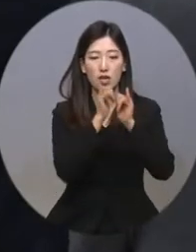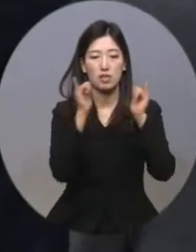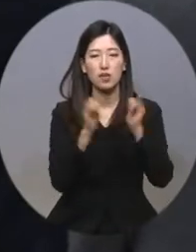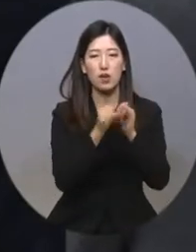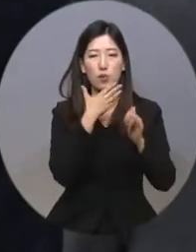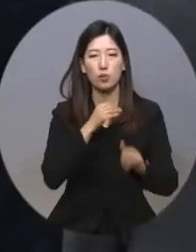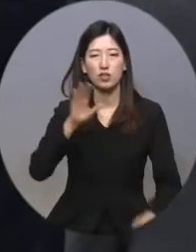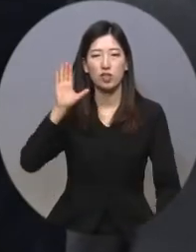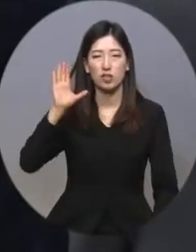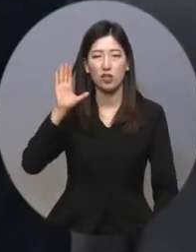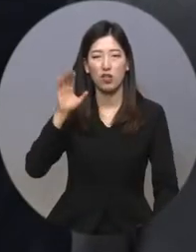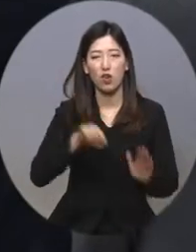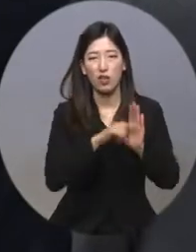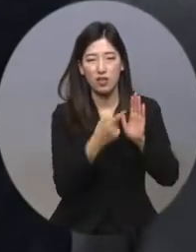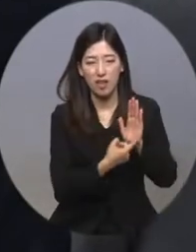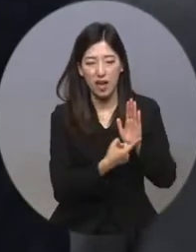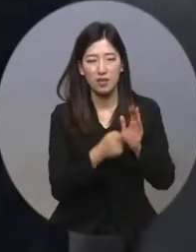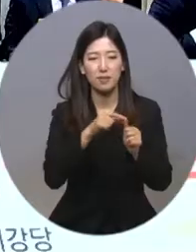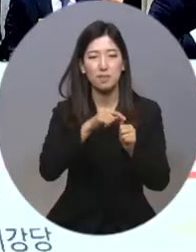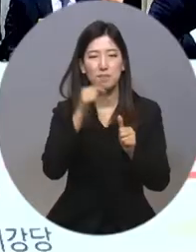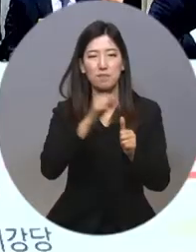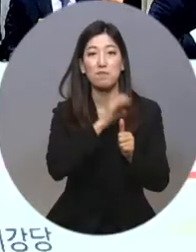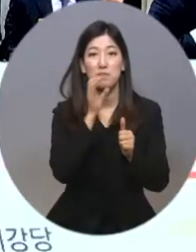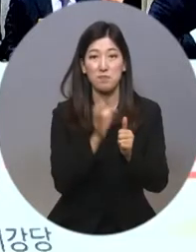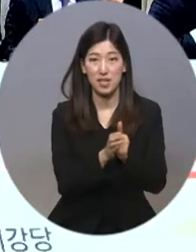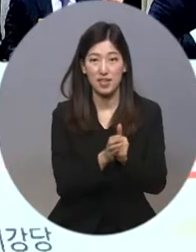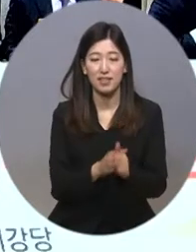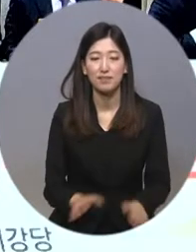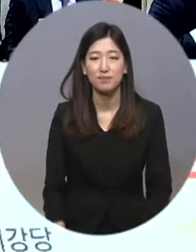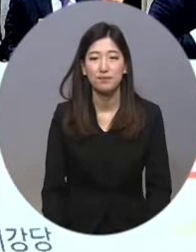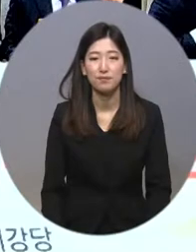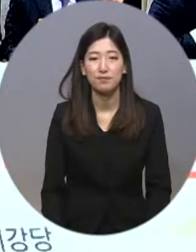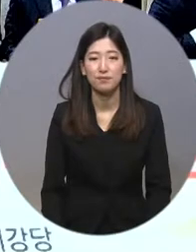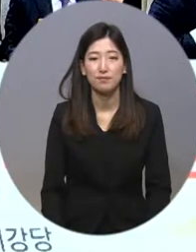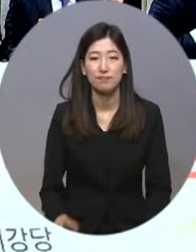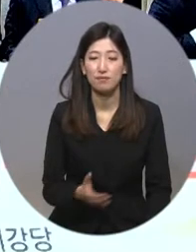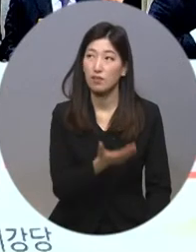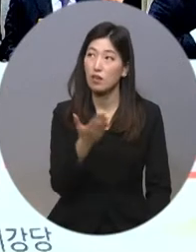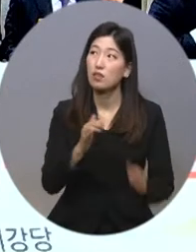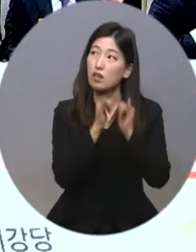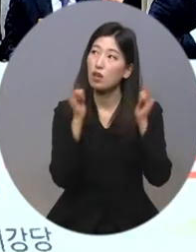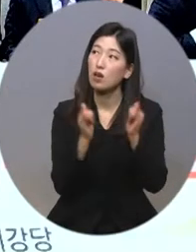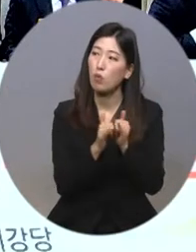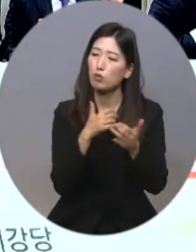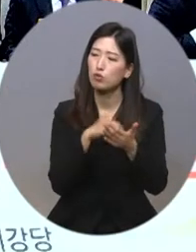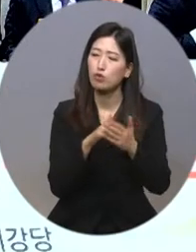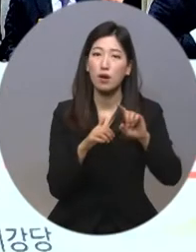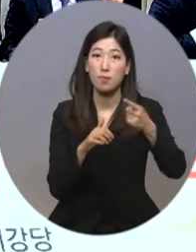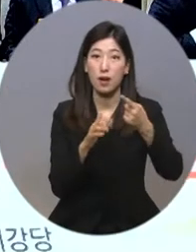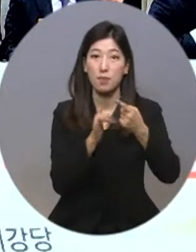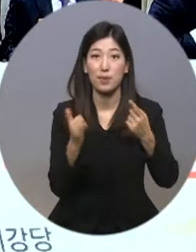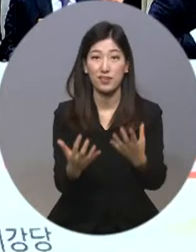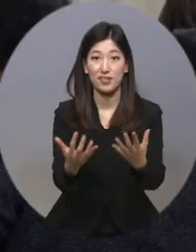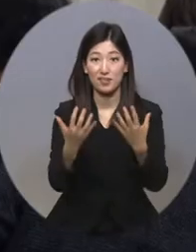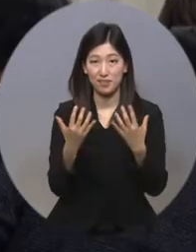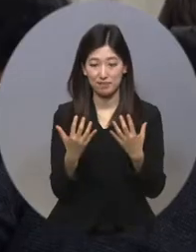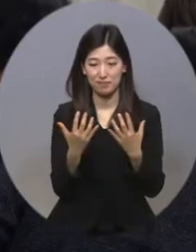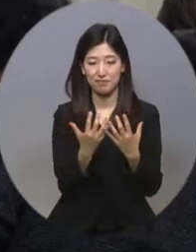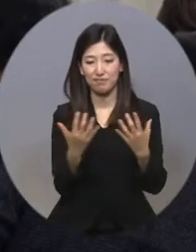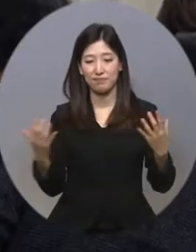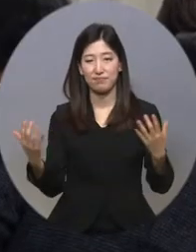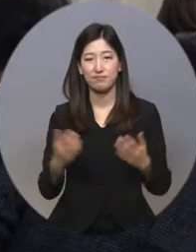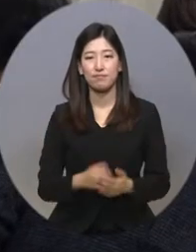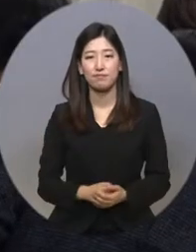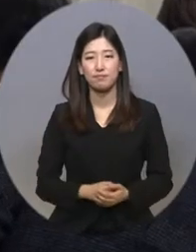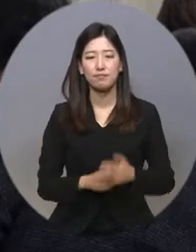인사로 시작된 8대 첫 임시총회에는 현장에서 일하는 100여 명의 사회복지사들이 참석했습니다.